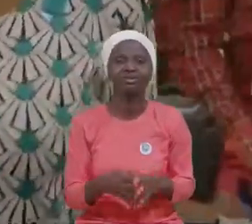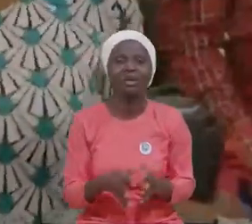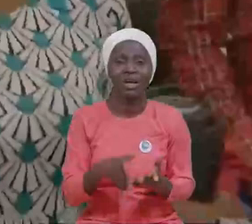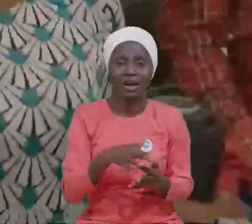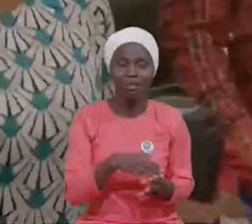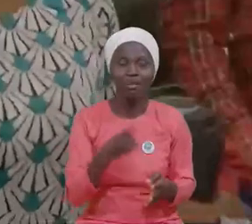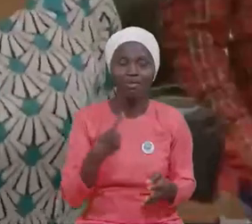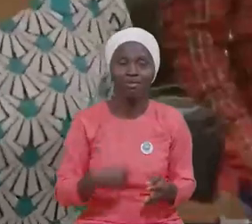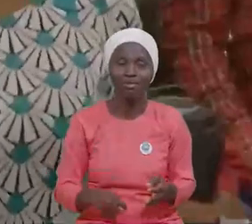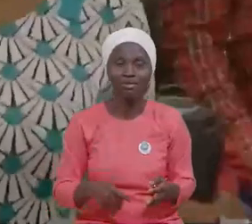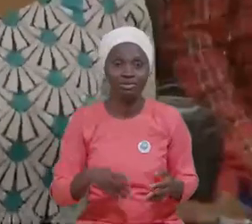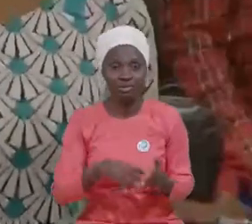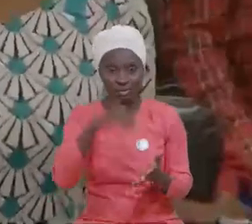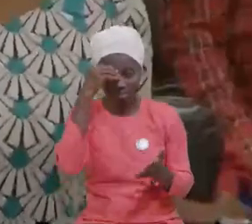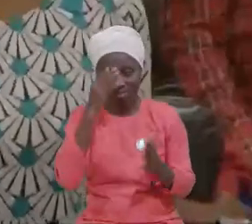les adolescents,